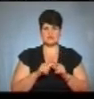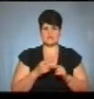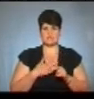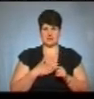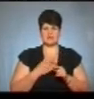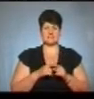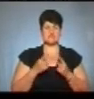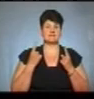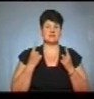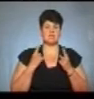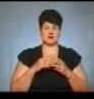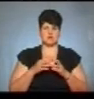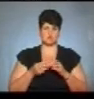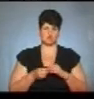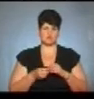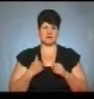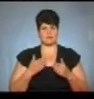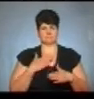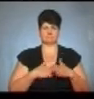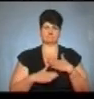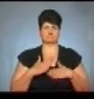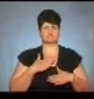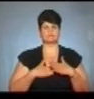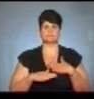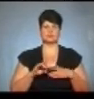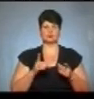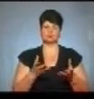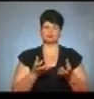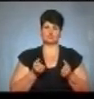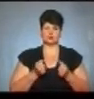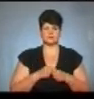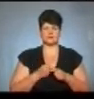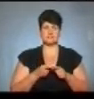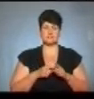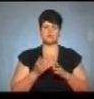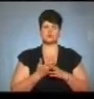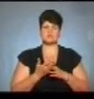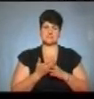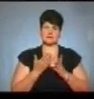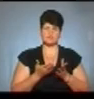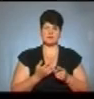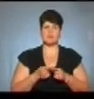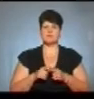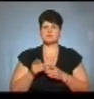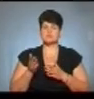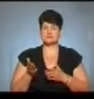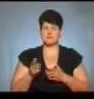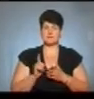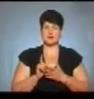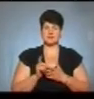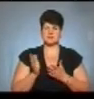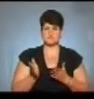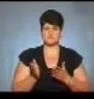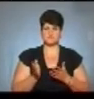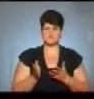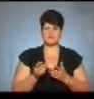це велика сума, тому я рада, що отримала. Це субсидія, а це пенсія.